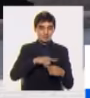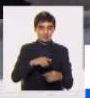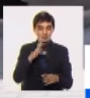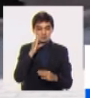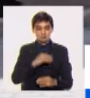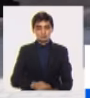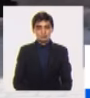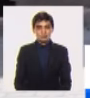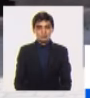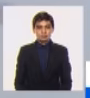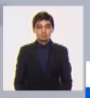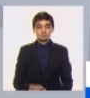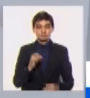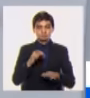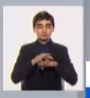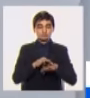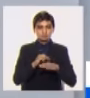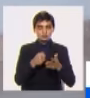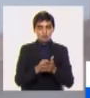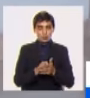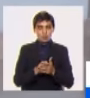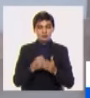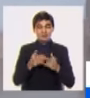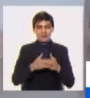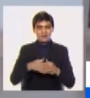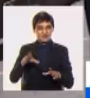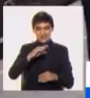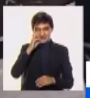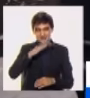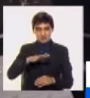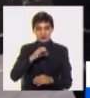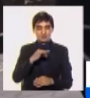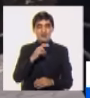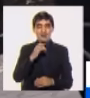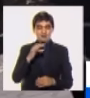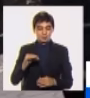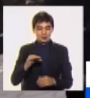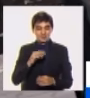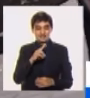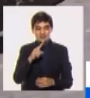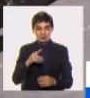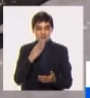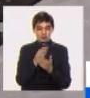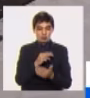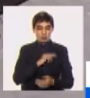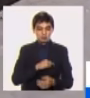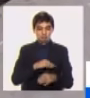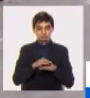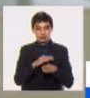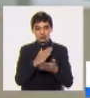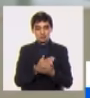на плаву доставка до дверей по всей стране к speakeasy от организовали совместно с ведущими курьерскими службами